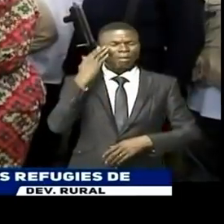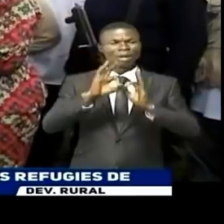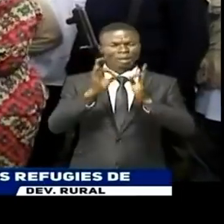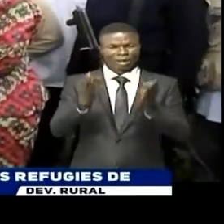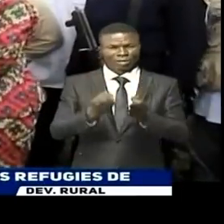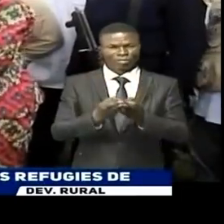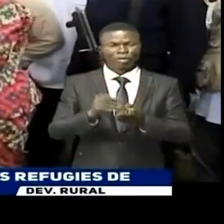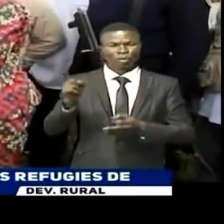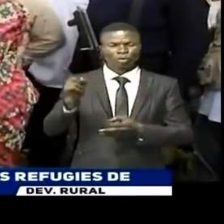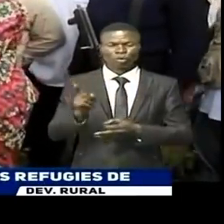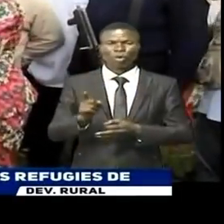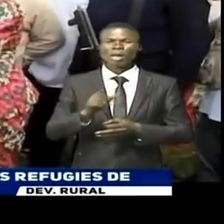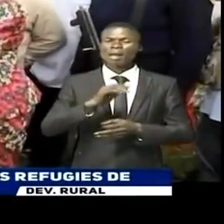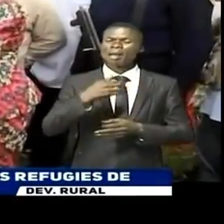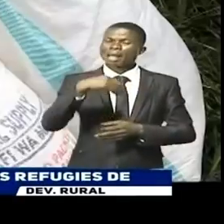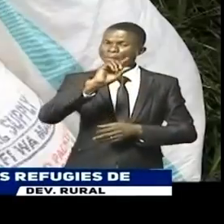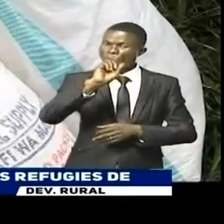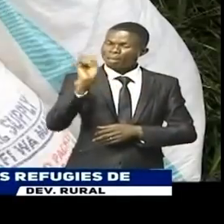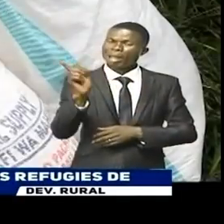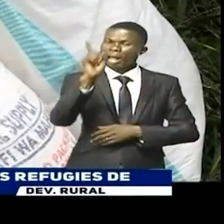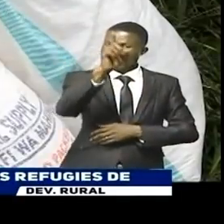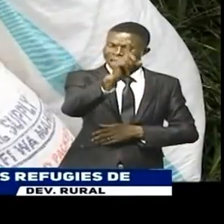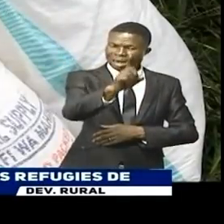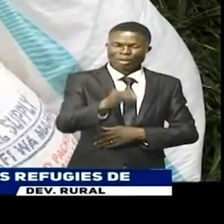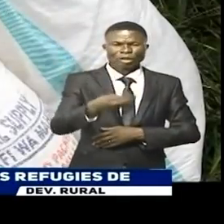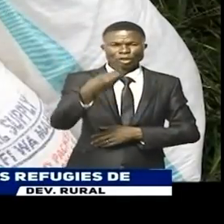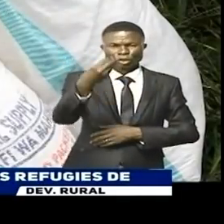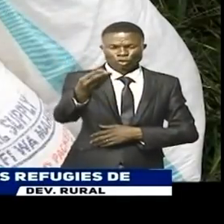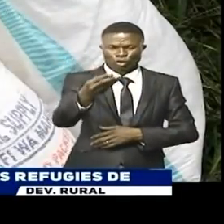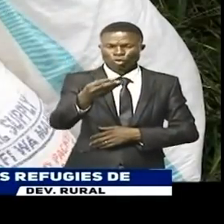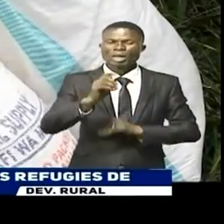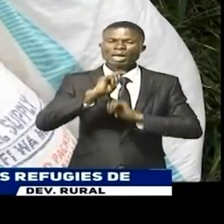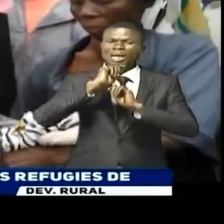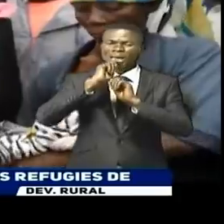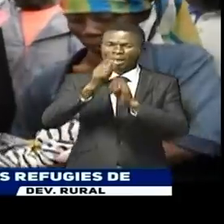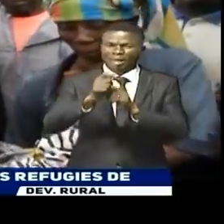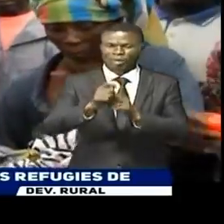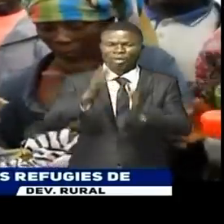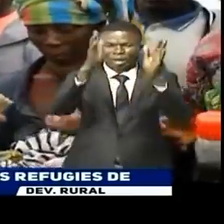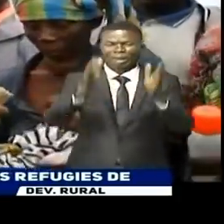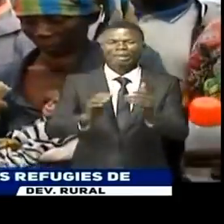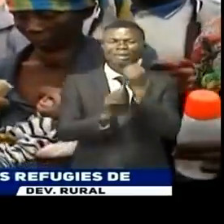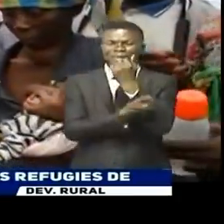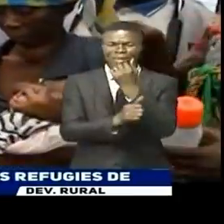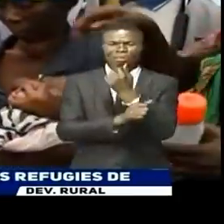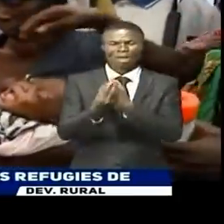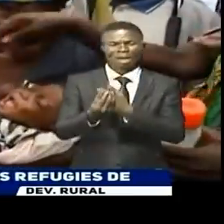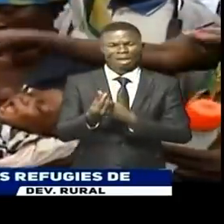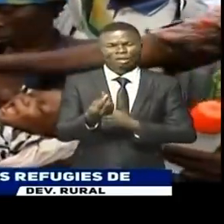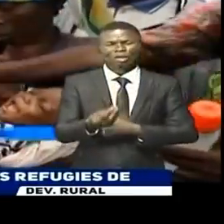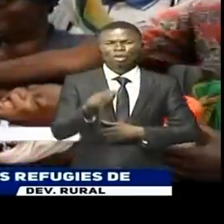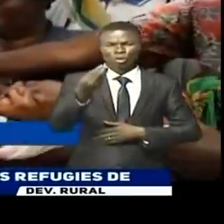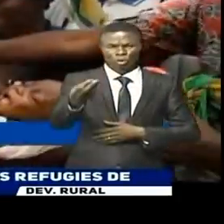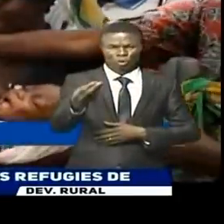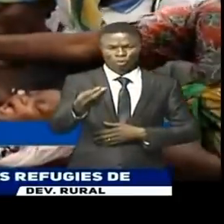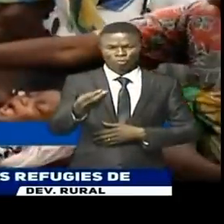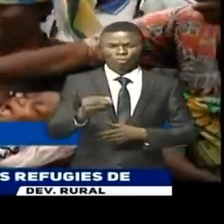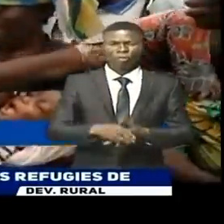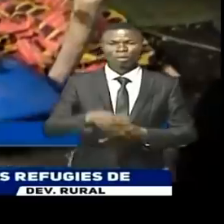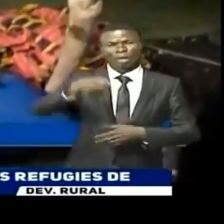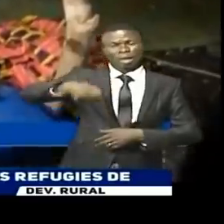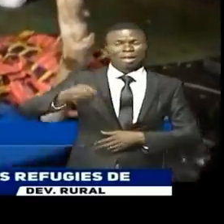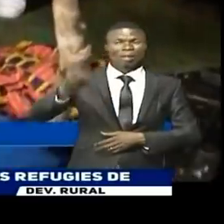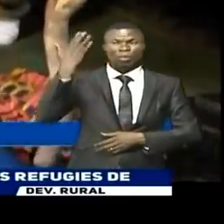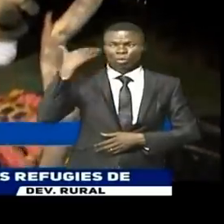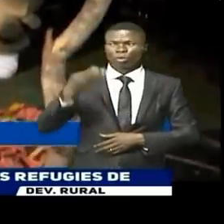tel n'est pas venu les mains vides il leur a apporté quelques sacs de maïs et une aide financière une goutte d'eau dont la mare